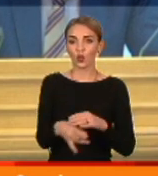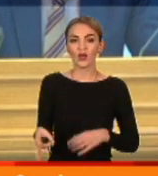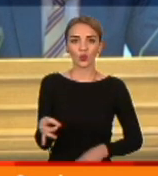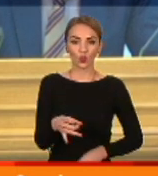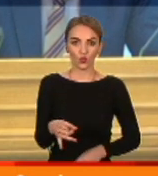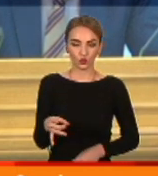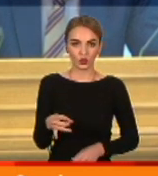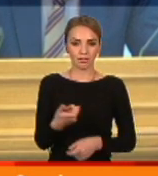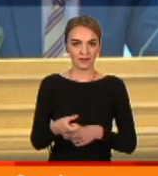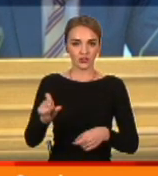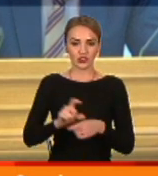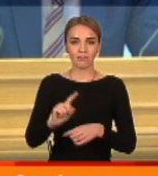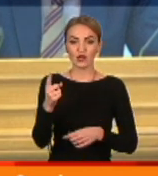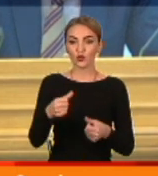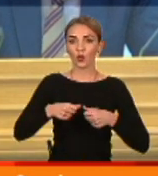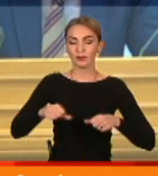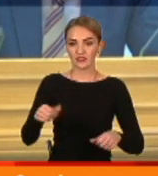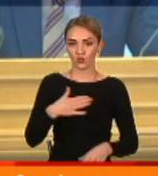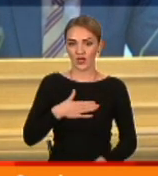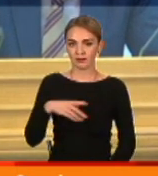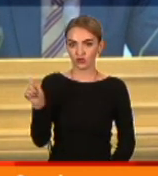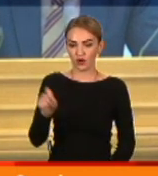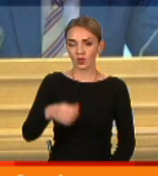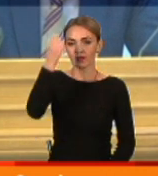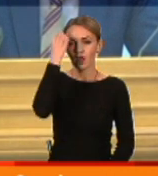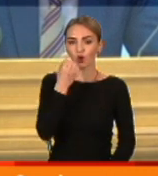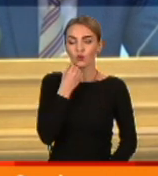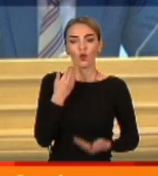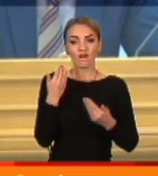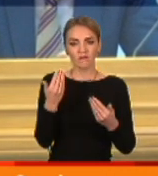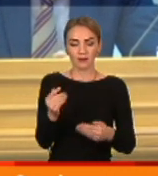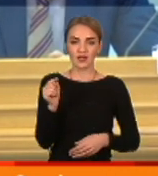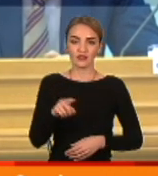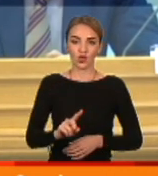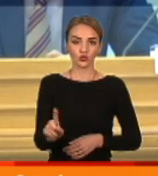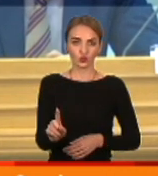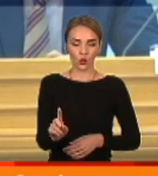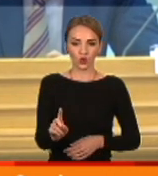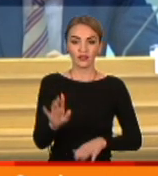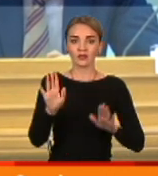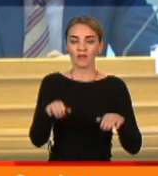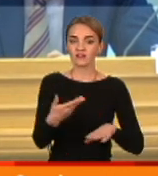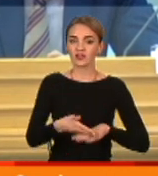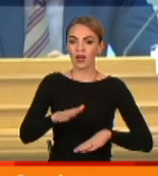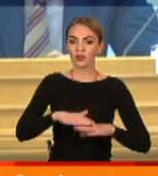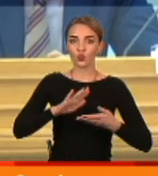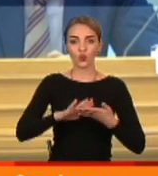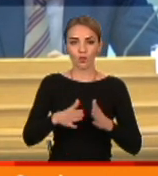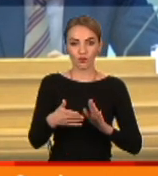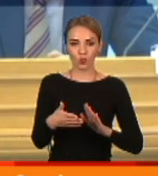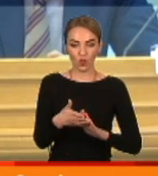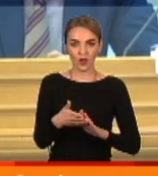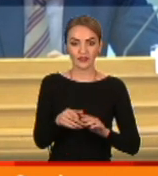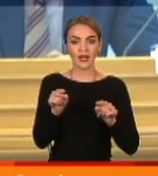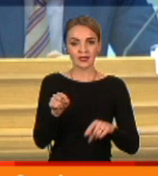регіону, більшість перших комісій, які до нас приїжджають. Дякуємо вам за те, що навіть в складних умовах і на